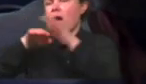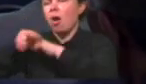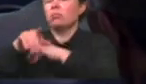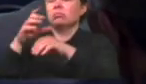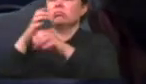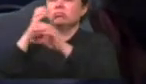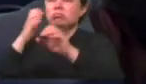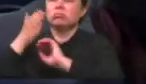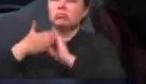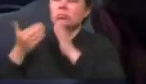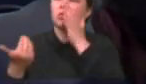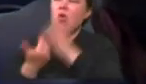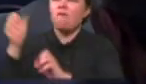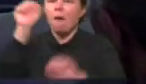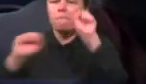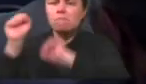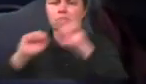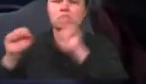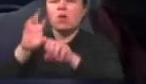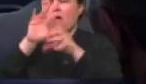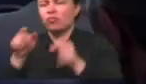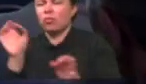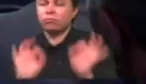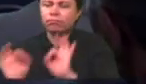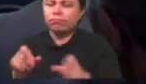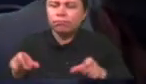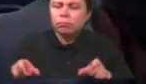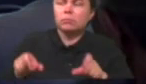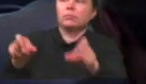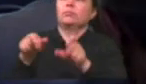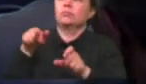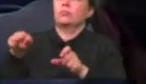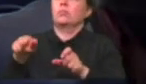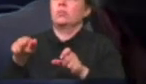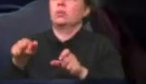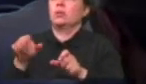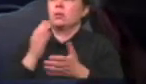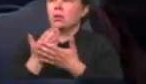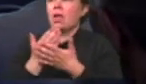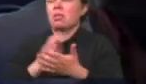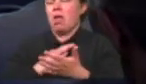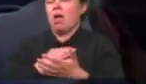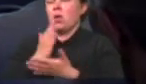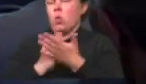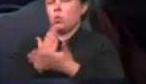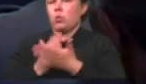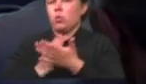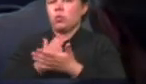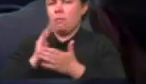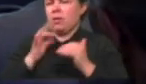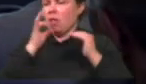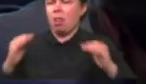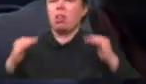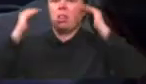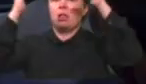z nowoczesną myjnią, z putokarką podtarową. Dzięki temu niezawodność naszych usług na pewno wzrośnie i dzięki